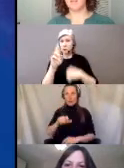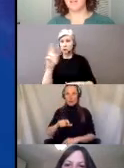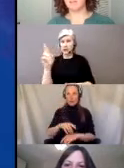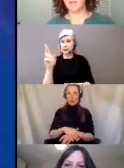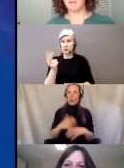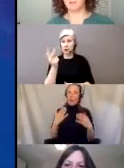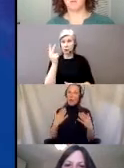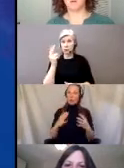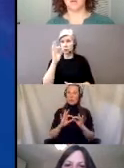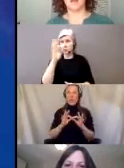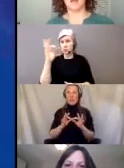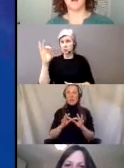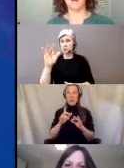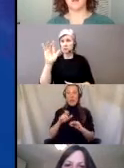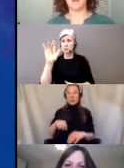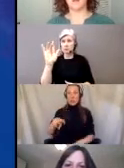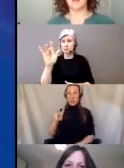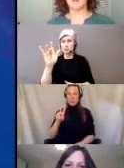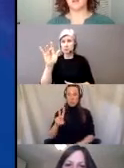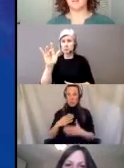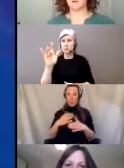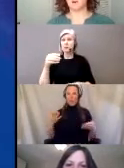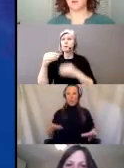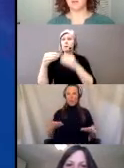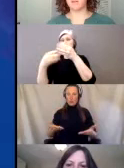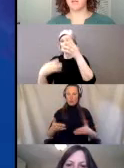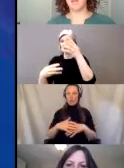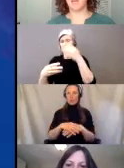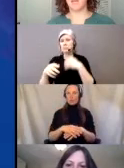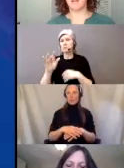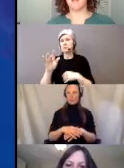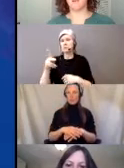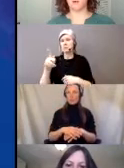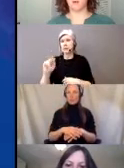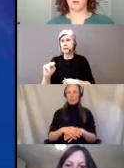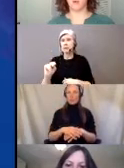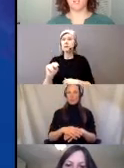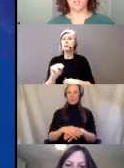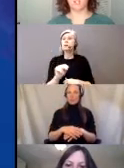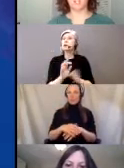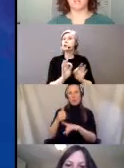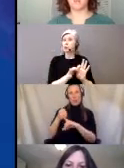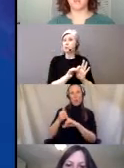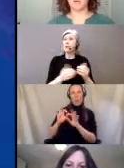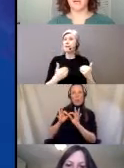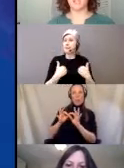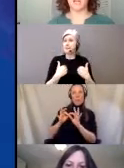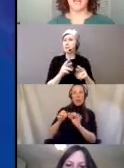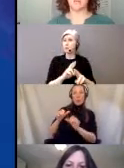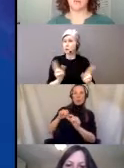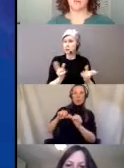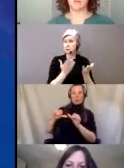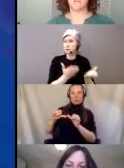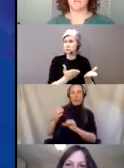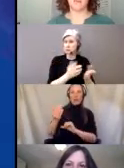deux interprètes pour la langue des signes québécoise. Et ils vont changer de tour à chaque